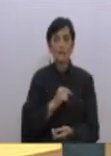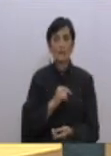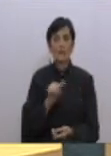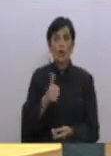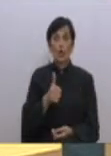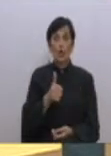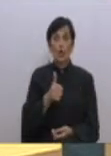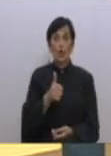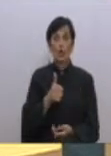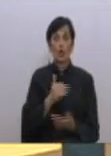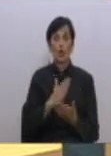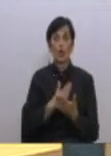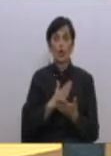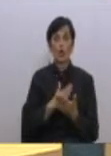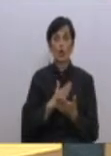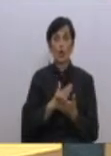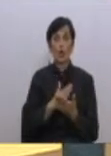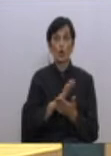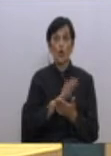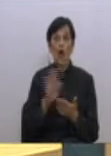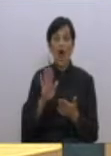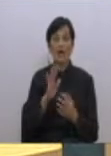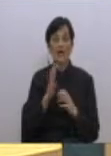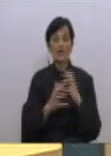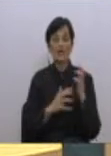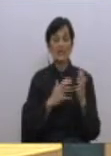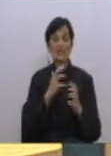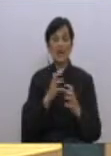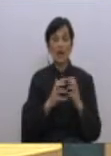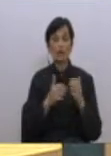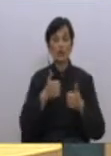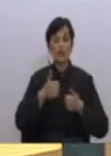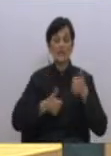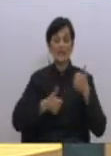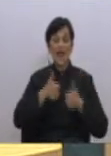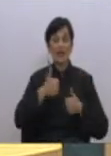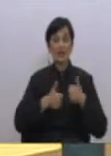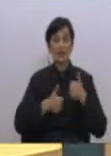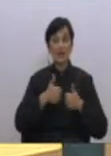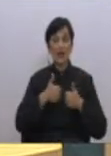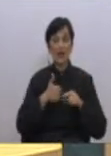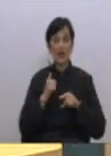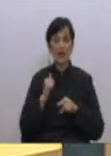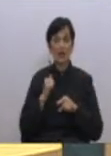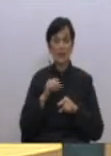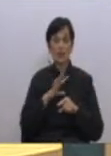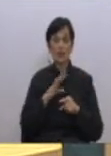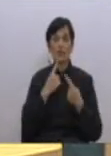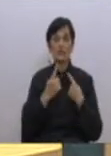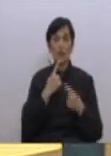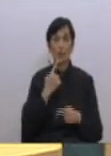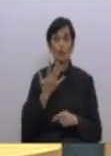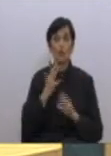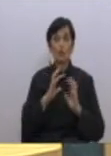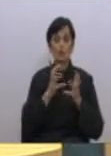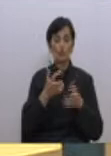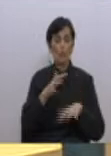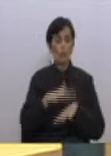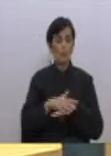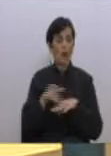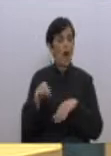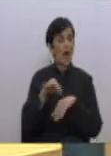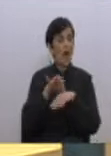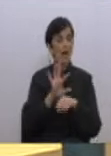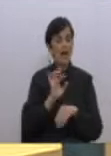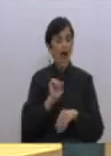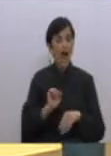nu, nu, nu, nu, nu, nu, să iau sau băi romesat să scrie banca era tarifs da, auzi